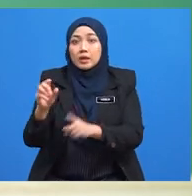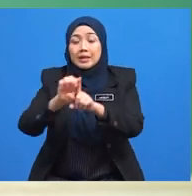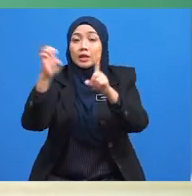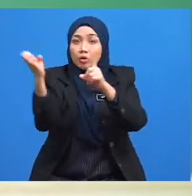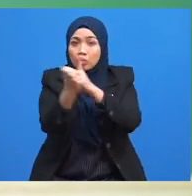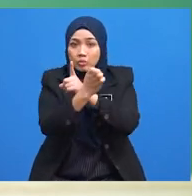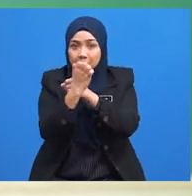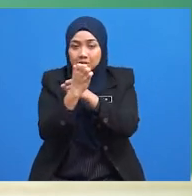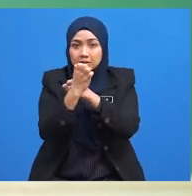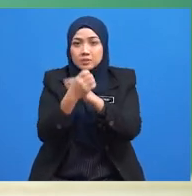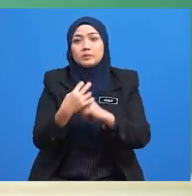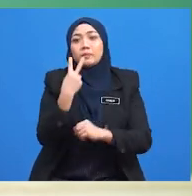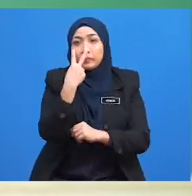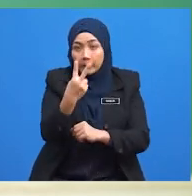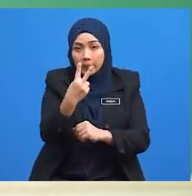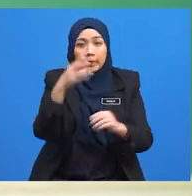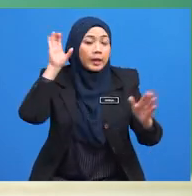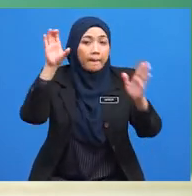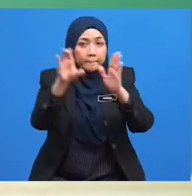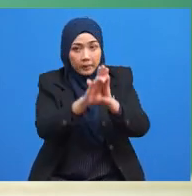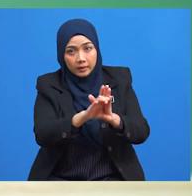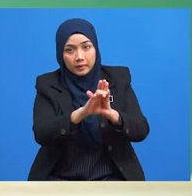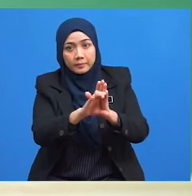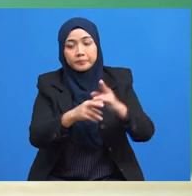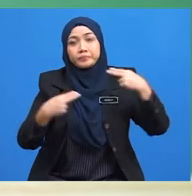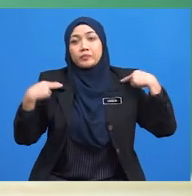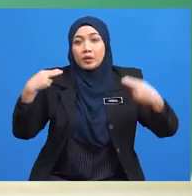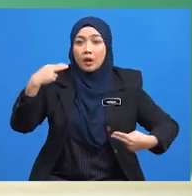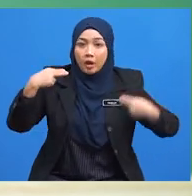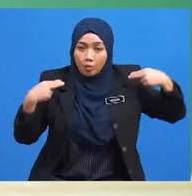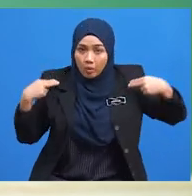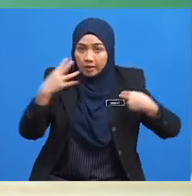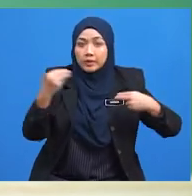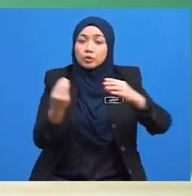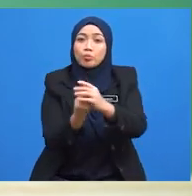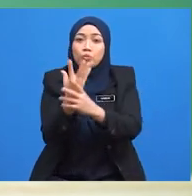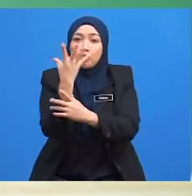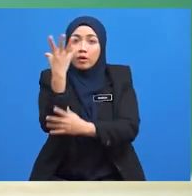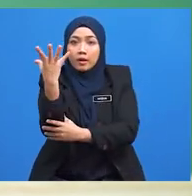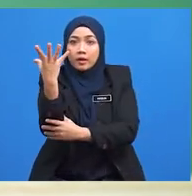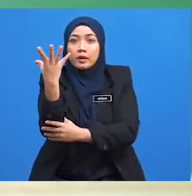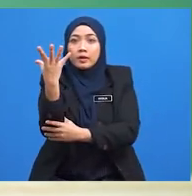mudah ialah kita nutrien. Haiwan dan tumbuhan iaitu sistem ekologi.